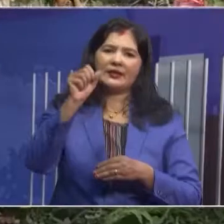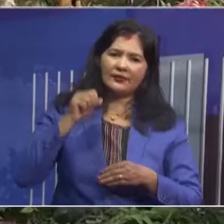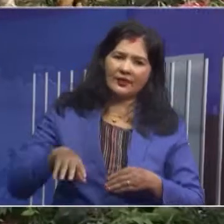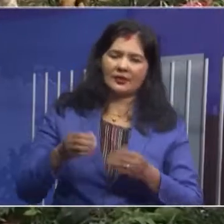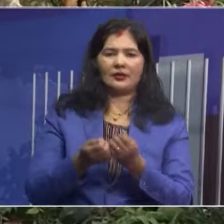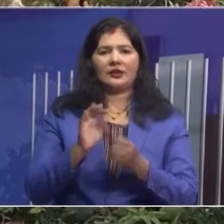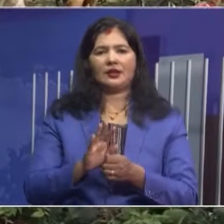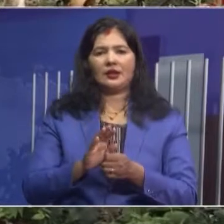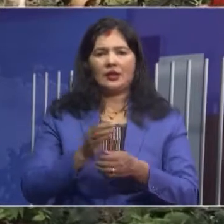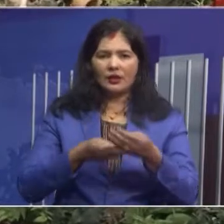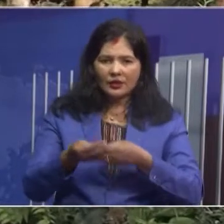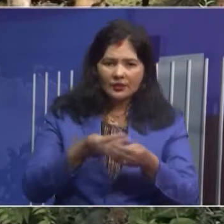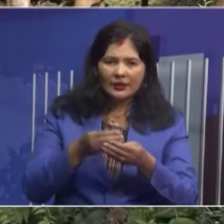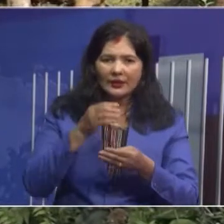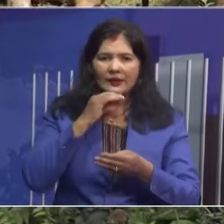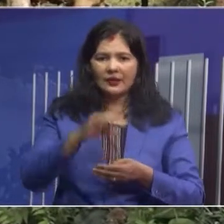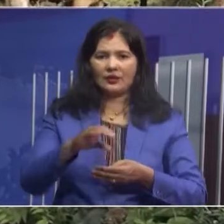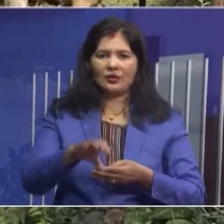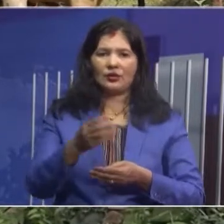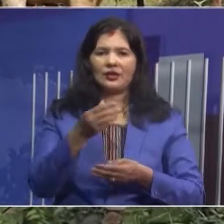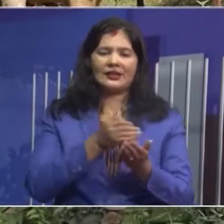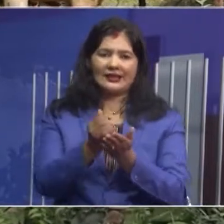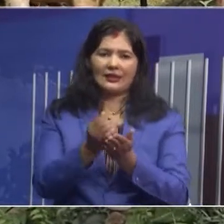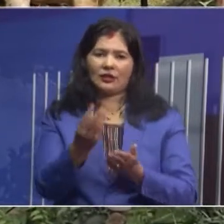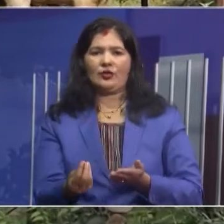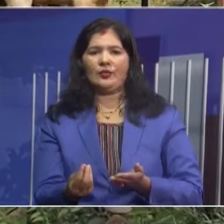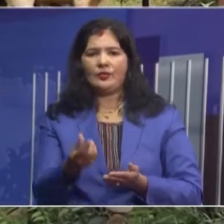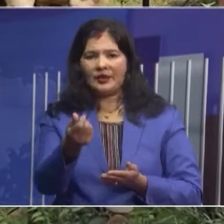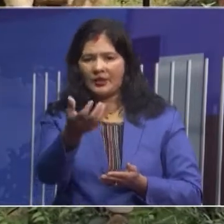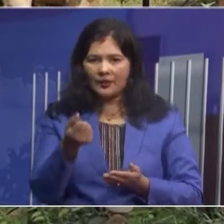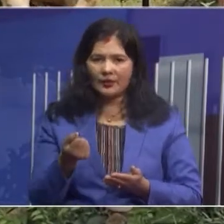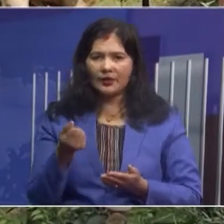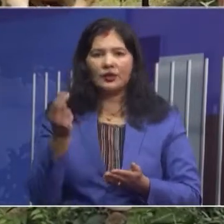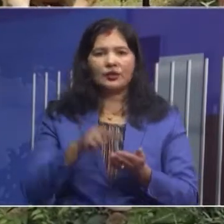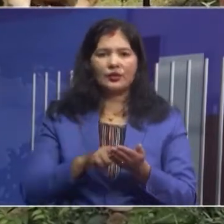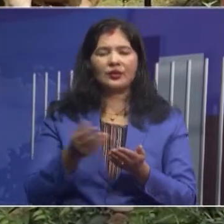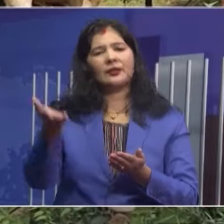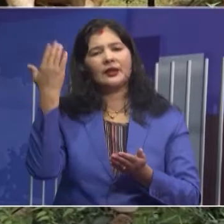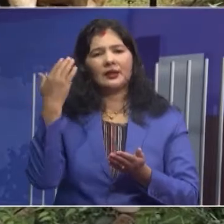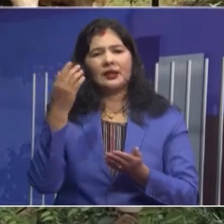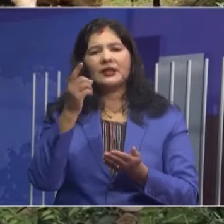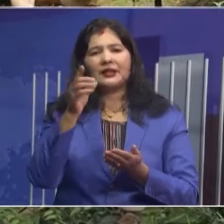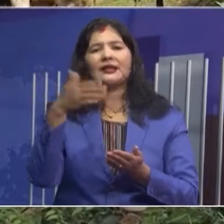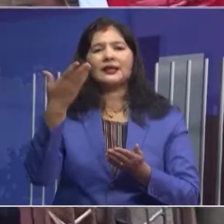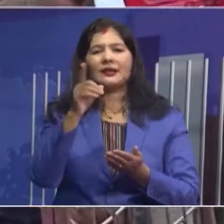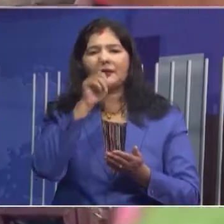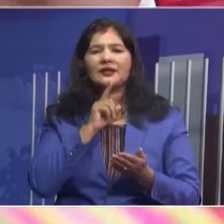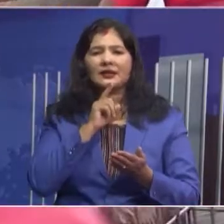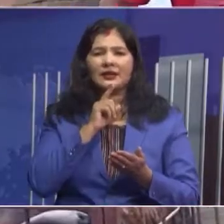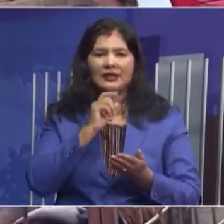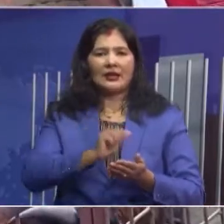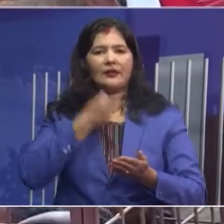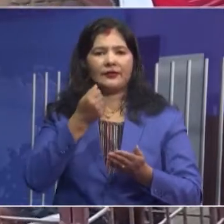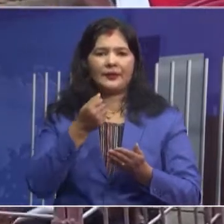बोकाको कारोबारले किसानले कम मूल्य पाउने समस्या थियो। तर केही वर्षदेखि भने किसानले जिउँदो खसी बोका तौल गरेर बिक्री वितरण गर्दै आएका